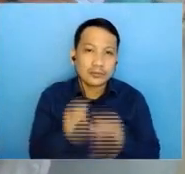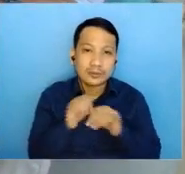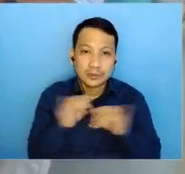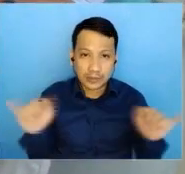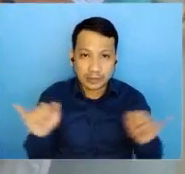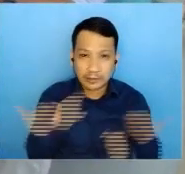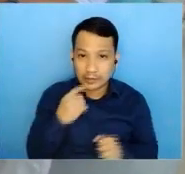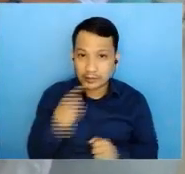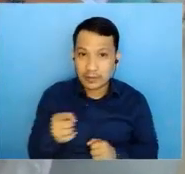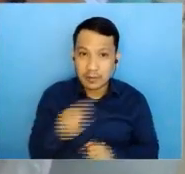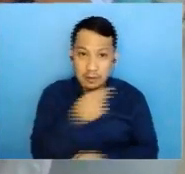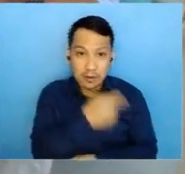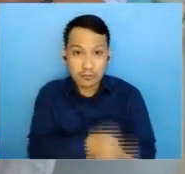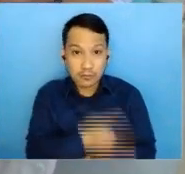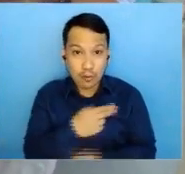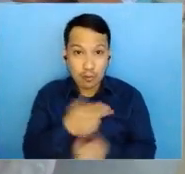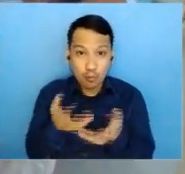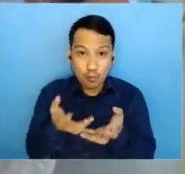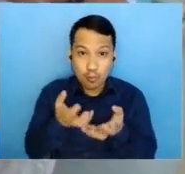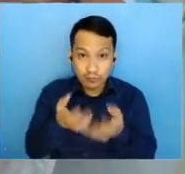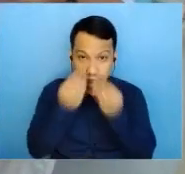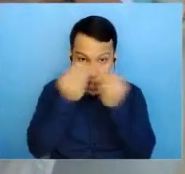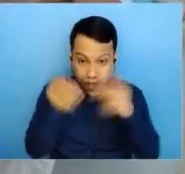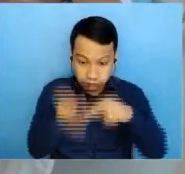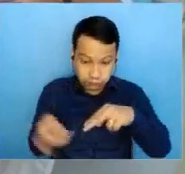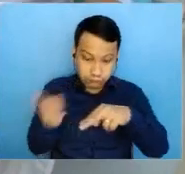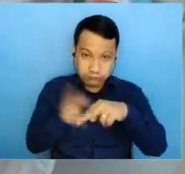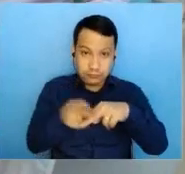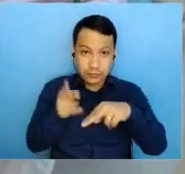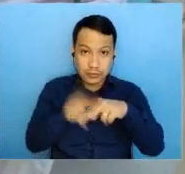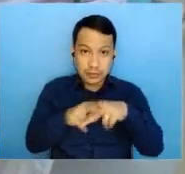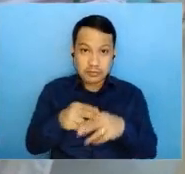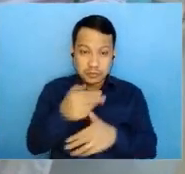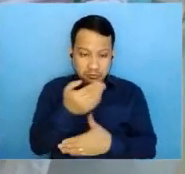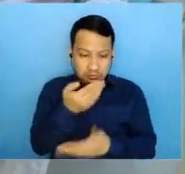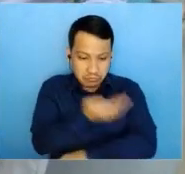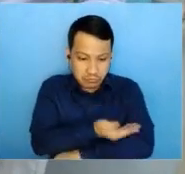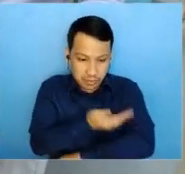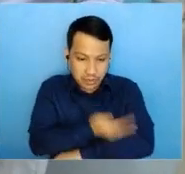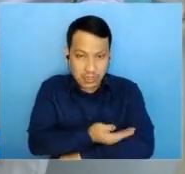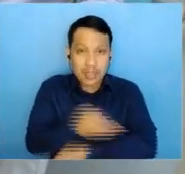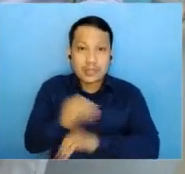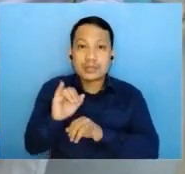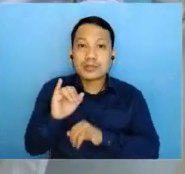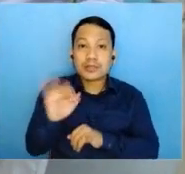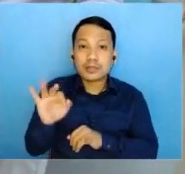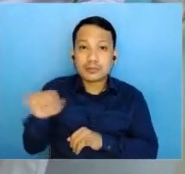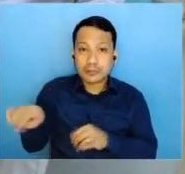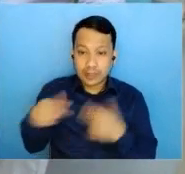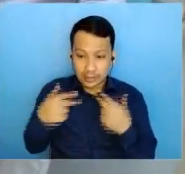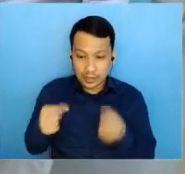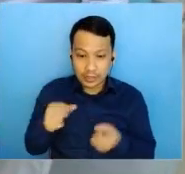mga ospital, gusto nilang damihin nga yung mga hospital beds nila. Pero kapag yung mga healthcare workers naman ay